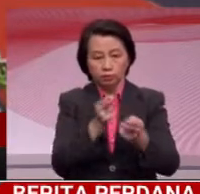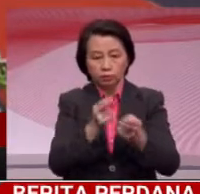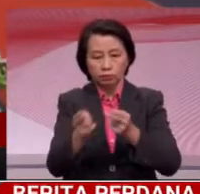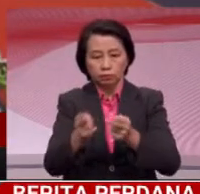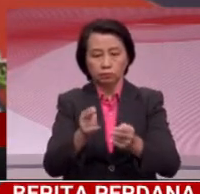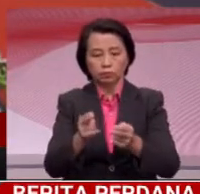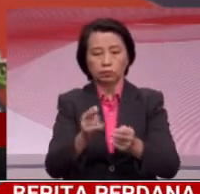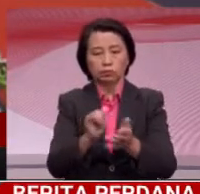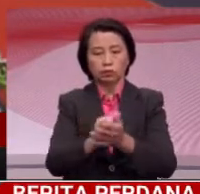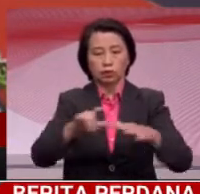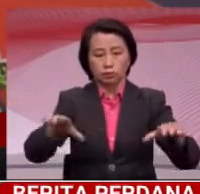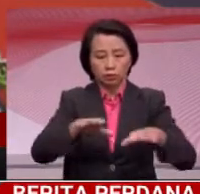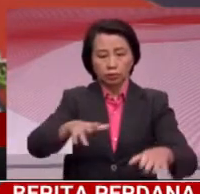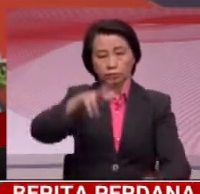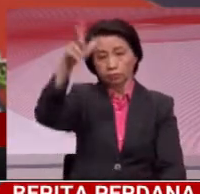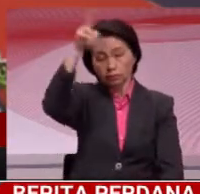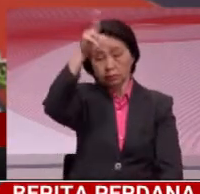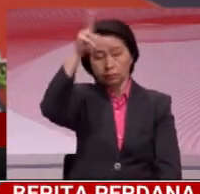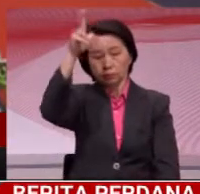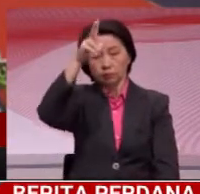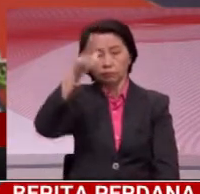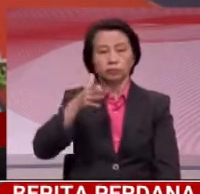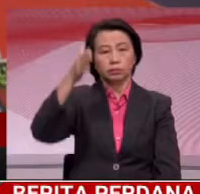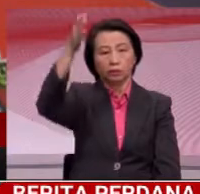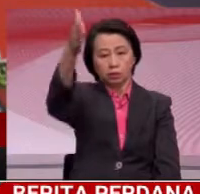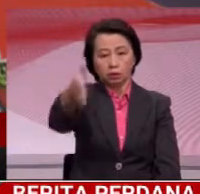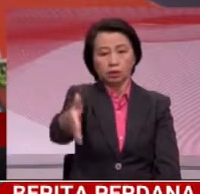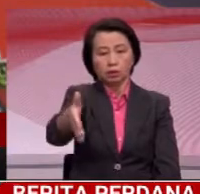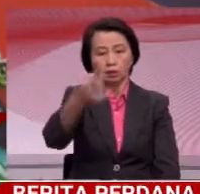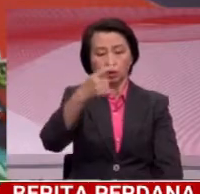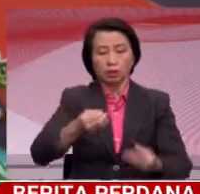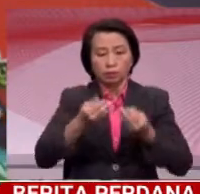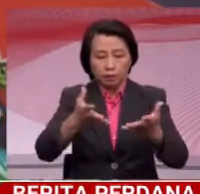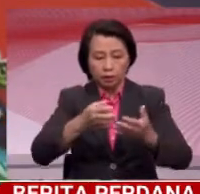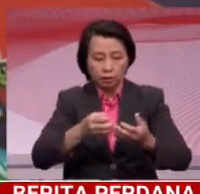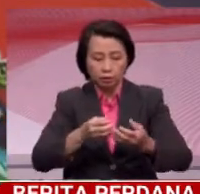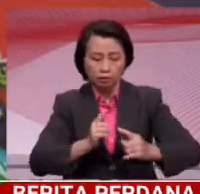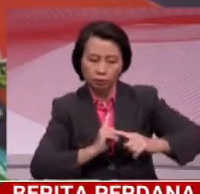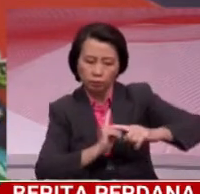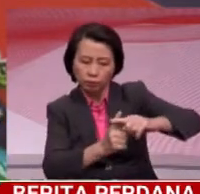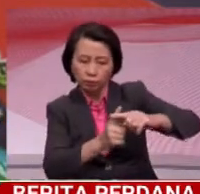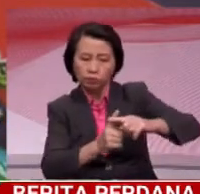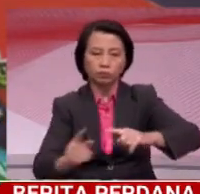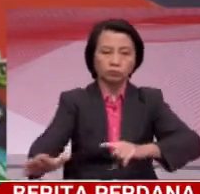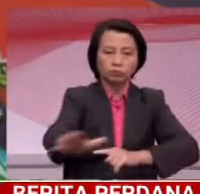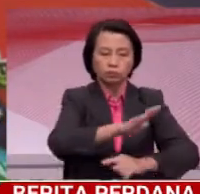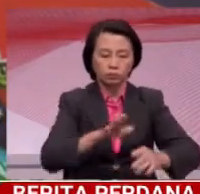sedang dilakukan oleh kerajaan ini akan memberikan kesan positif kepada pemerintah.